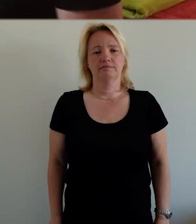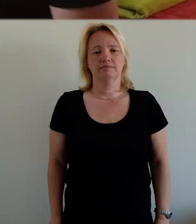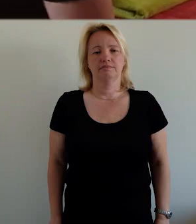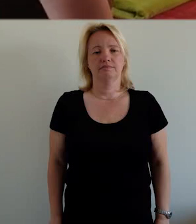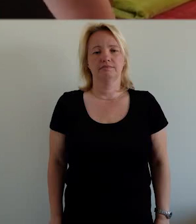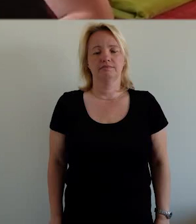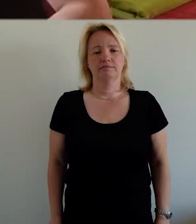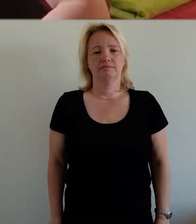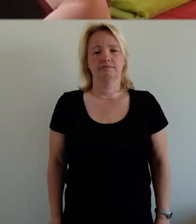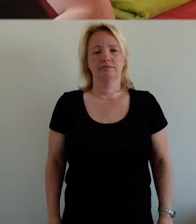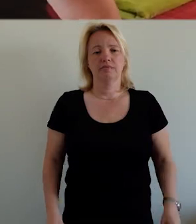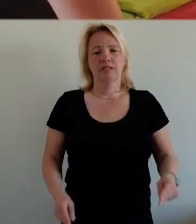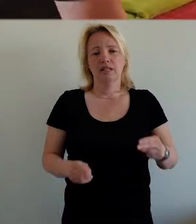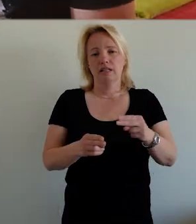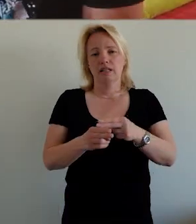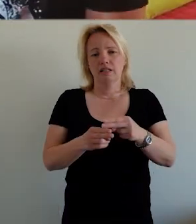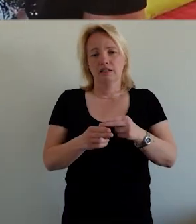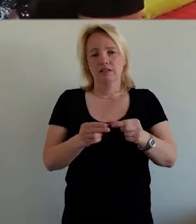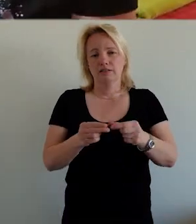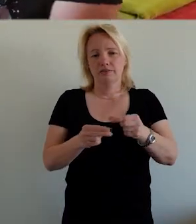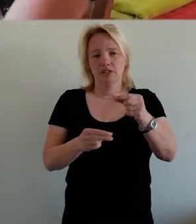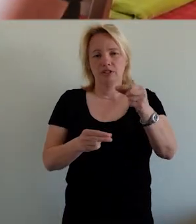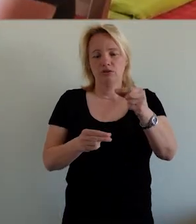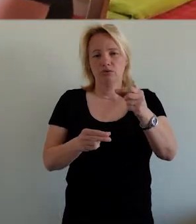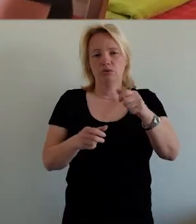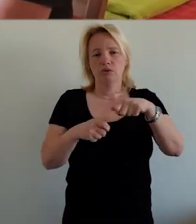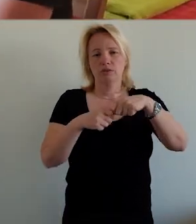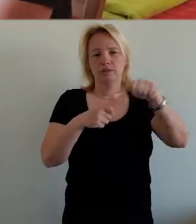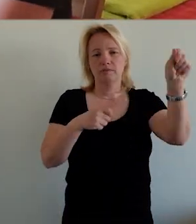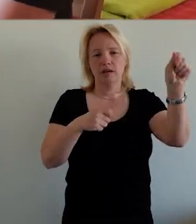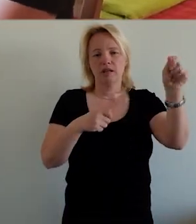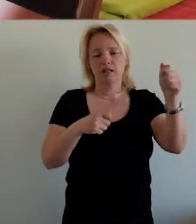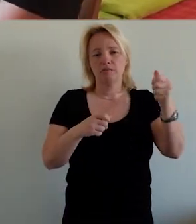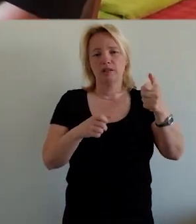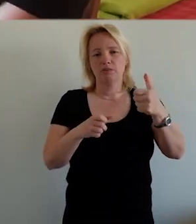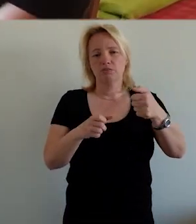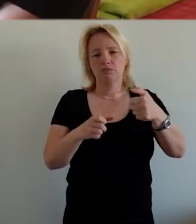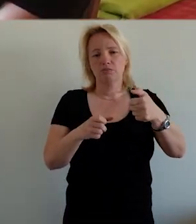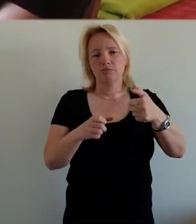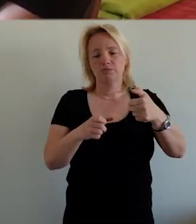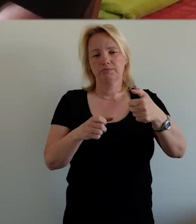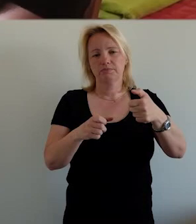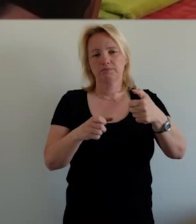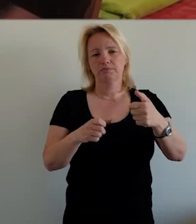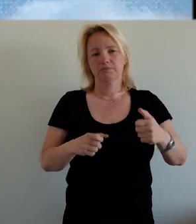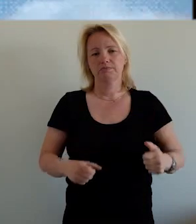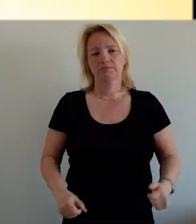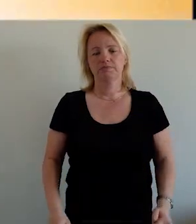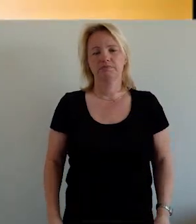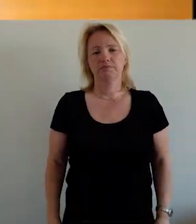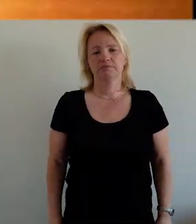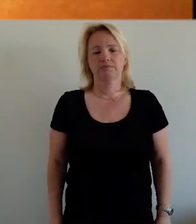Potom vezmeme zapalovač a zapálíme svíčku.